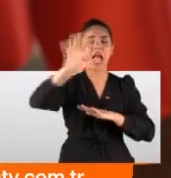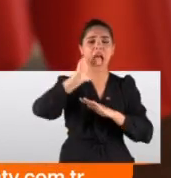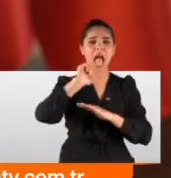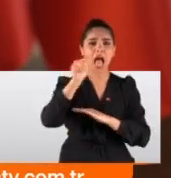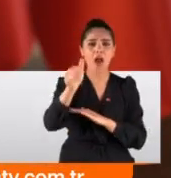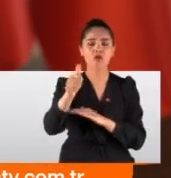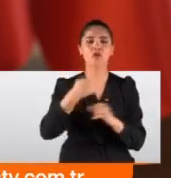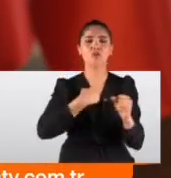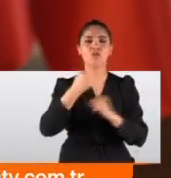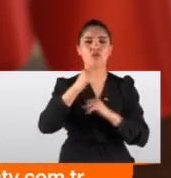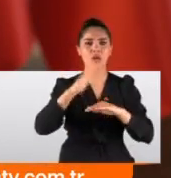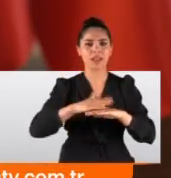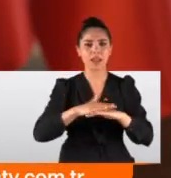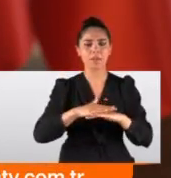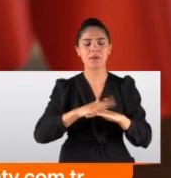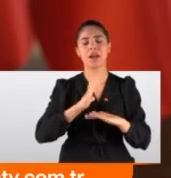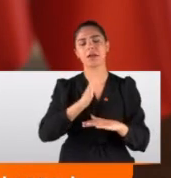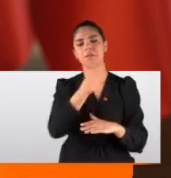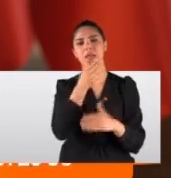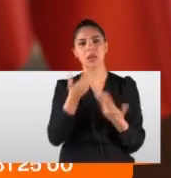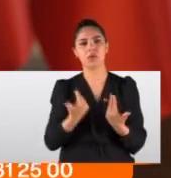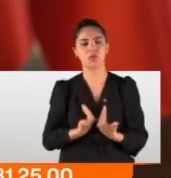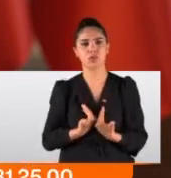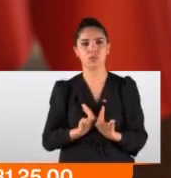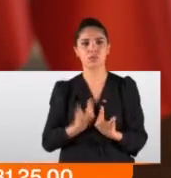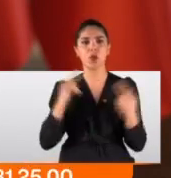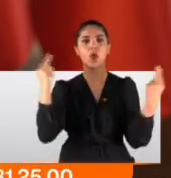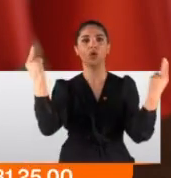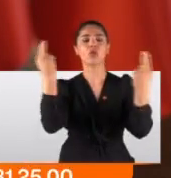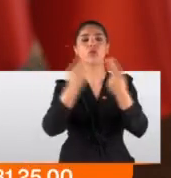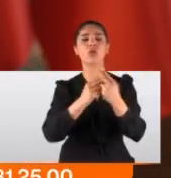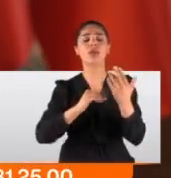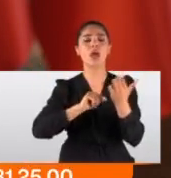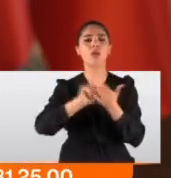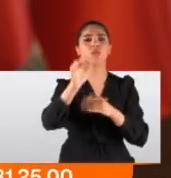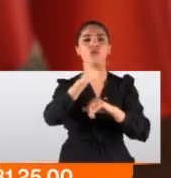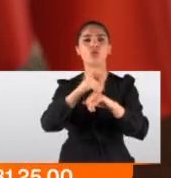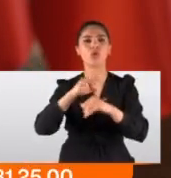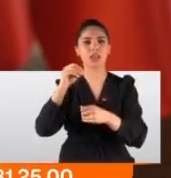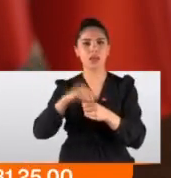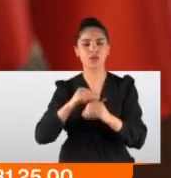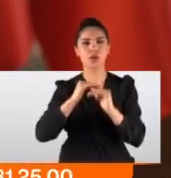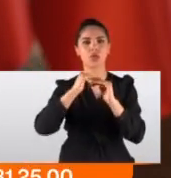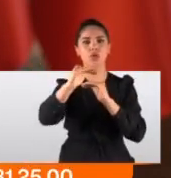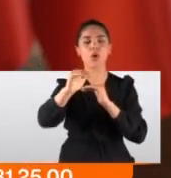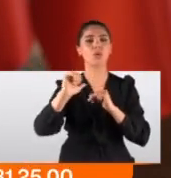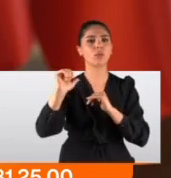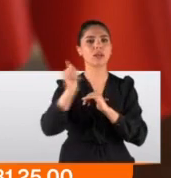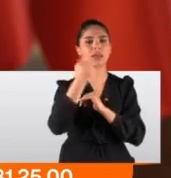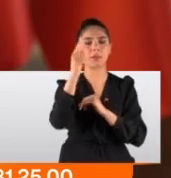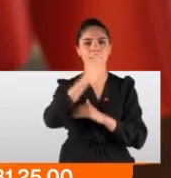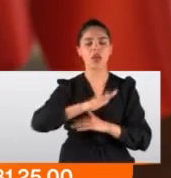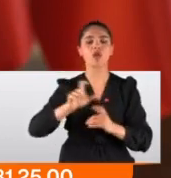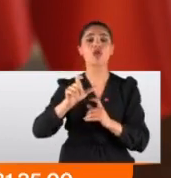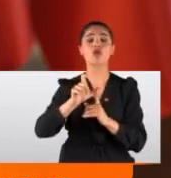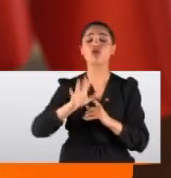günümüzü mücadeleyle geçirdiğimizi biliyoruz. Dünyanın her ülkesinin ve toplumun gözdesi bir